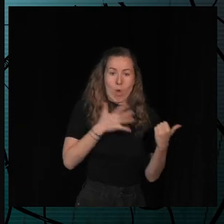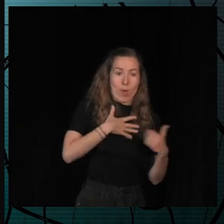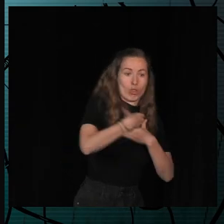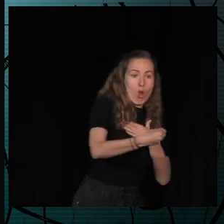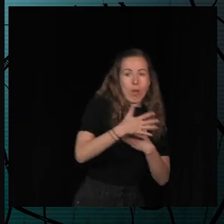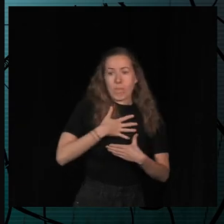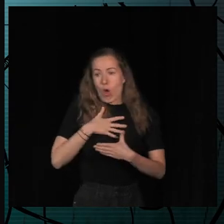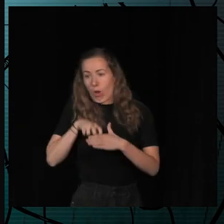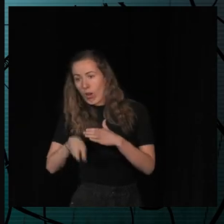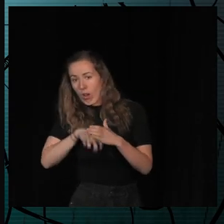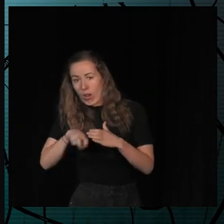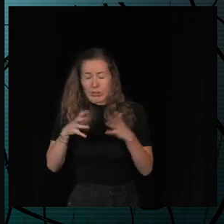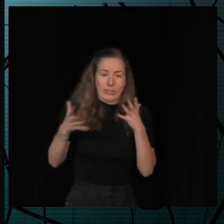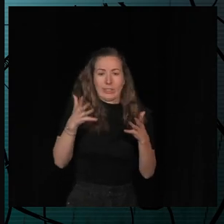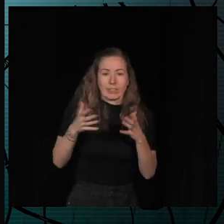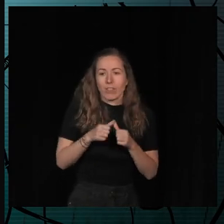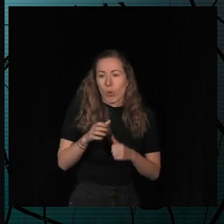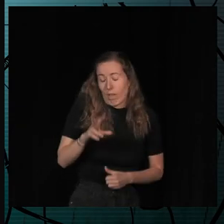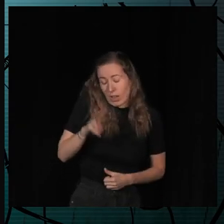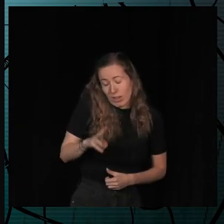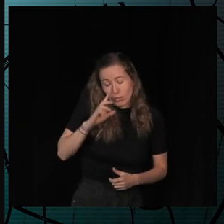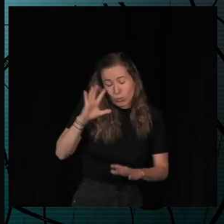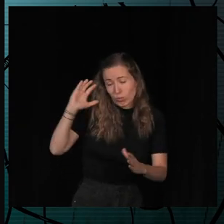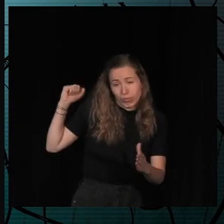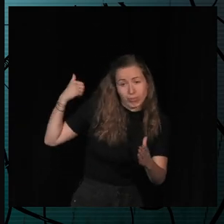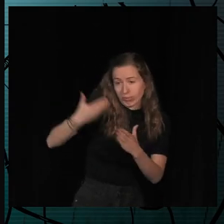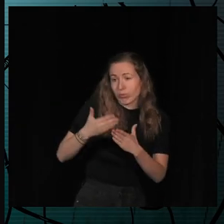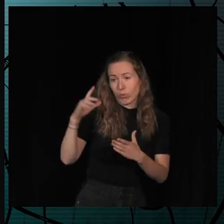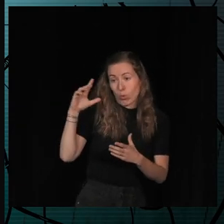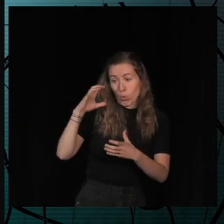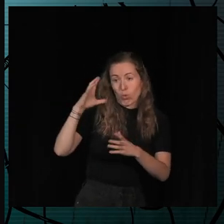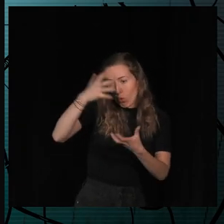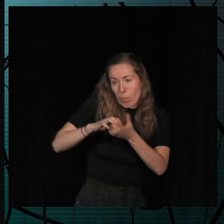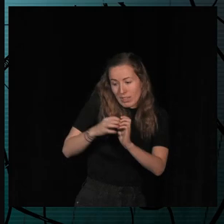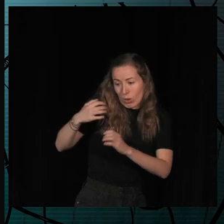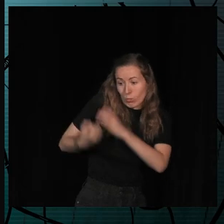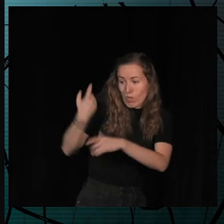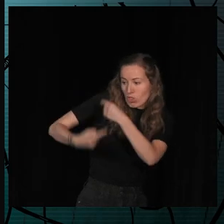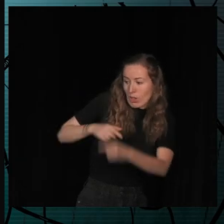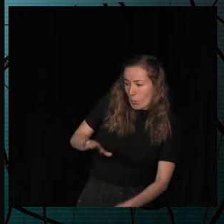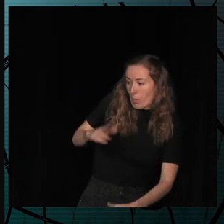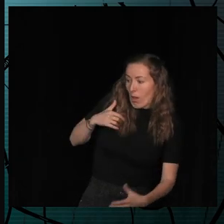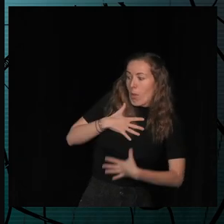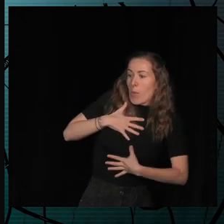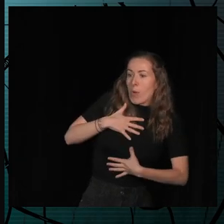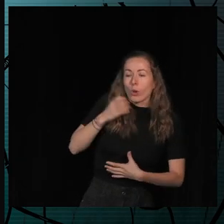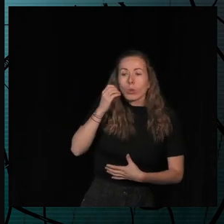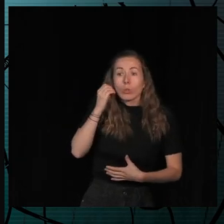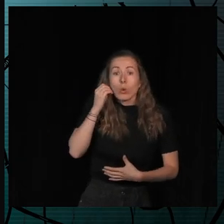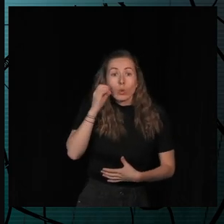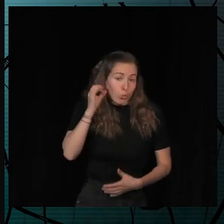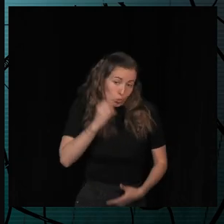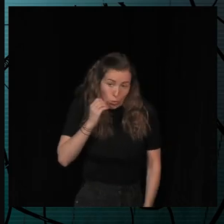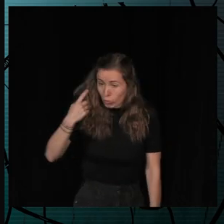génération d'après déjà est débile euh ça ça a toujours été le cas mais aujourd'hui particulièrement avec les outils numériques on voit bien que ce qui crée